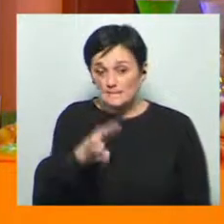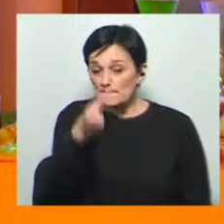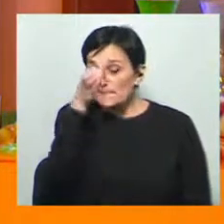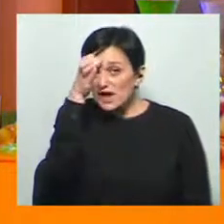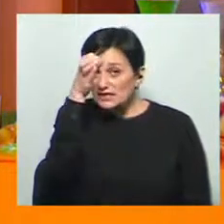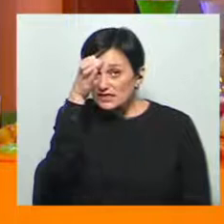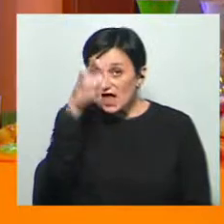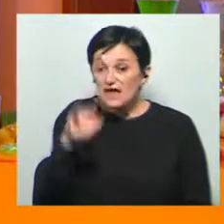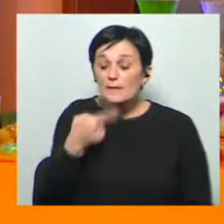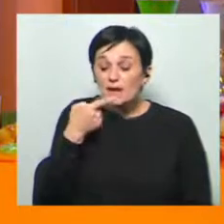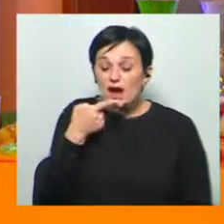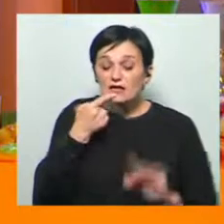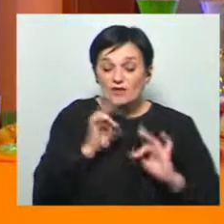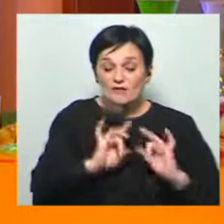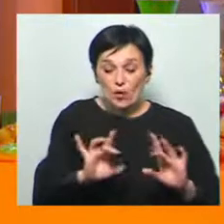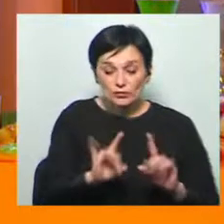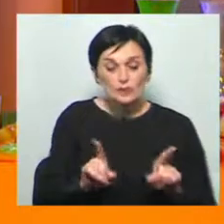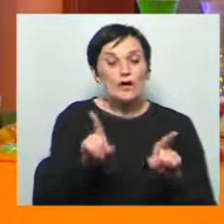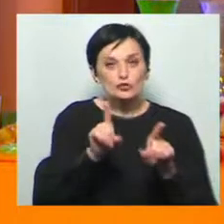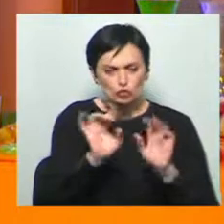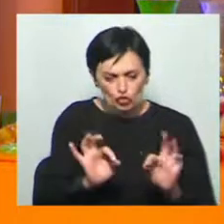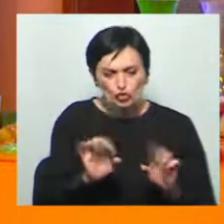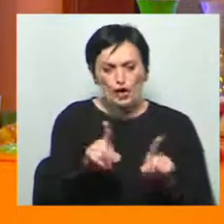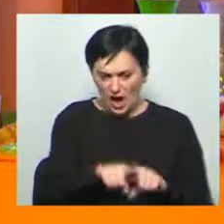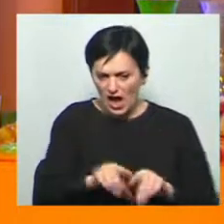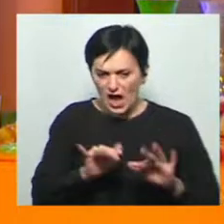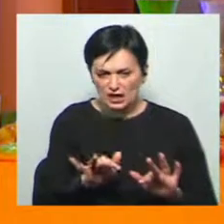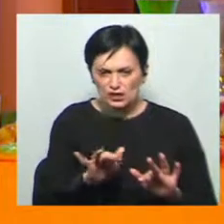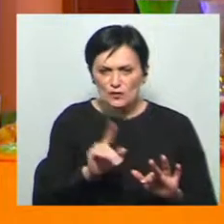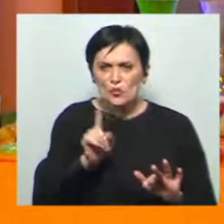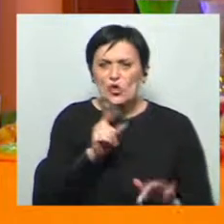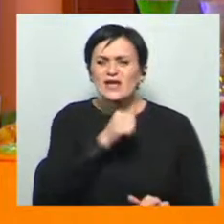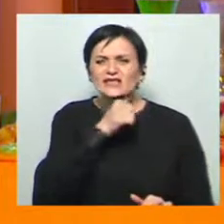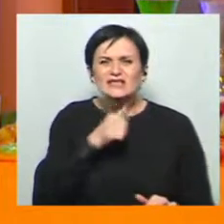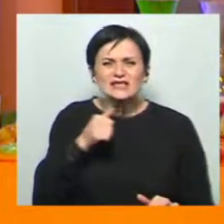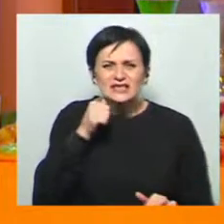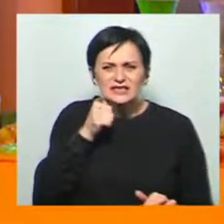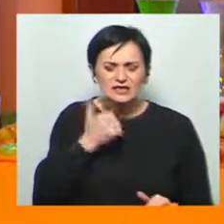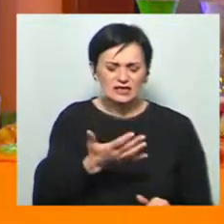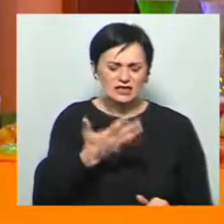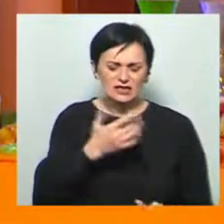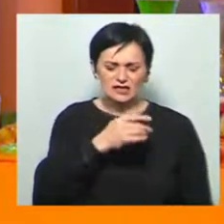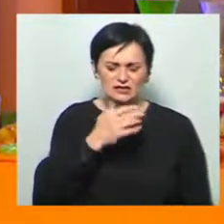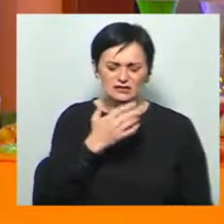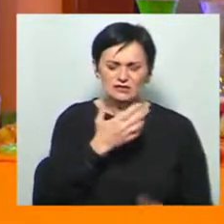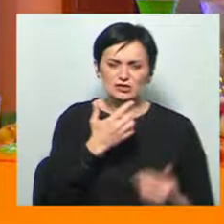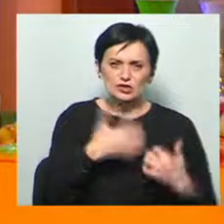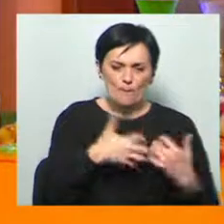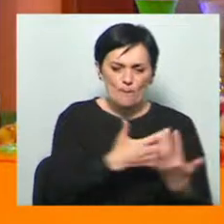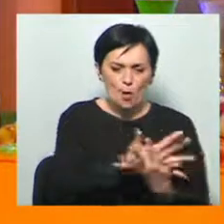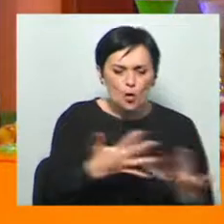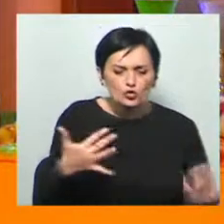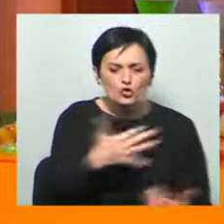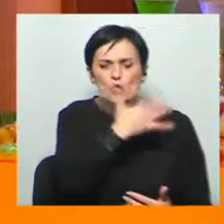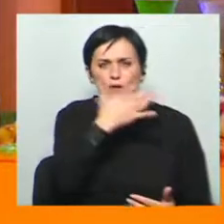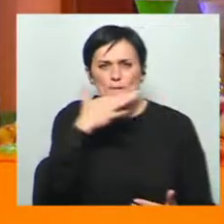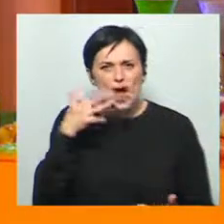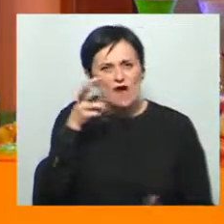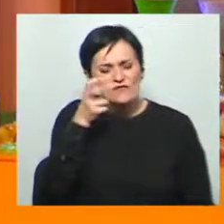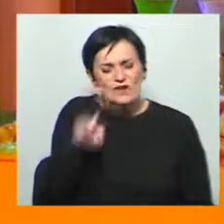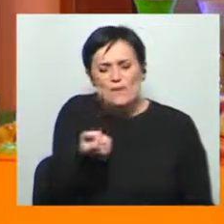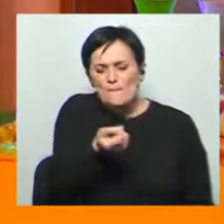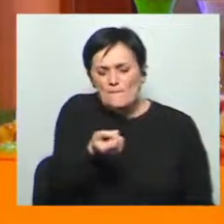მეცნიერება გვეუბნება, რომ სწორედ ასეა საქმე, რომ სიუხვე ხილისა, ბოსტნეულისა ყოველდღიურ რაციონში,